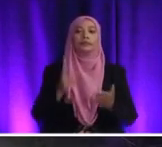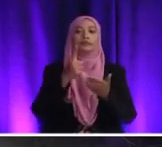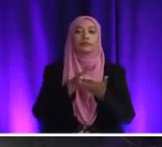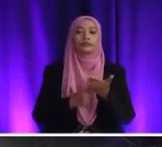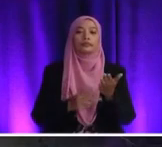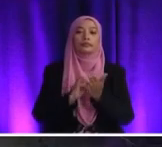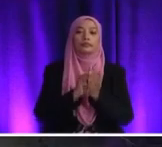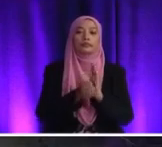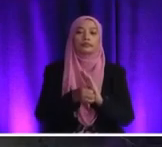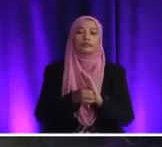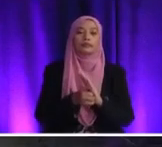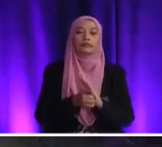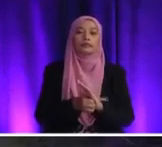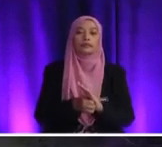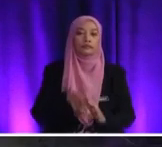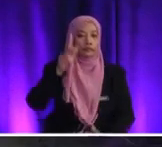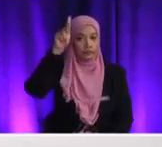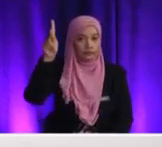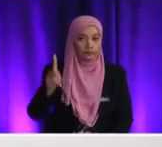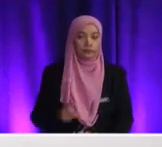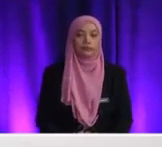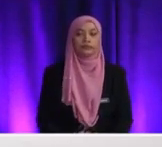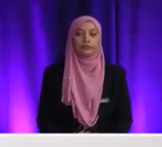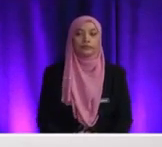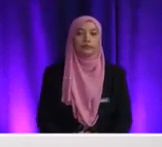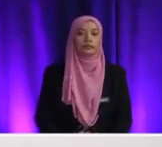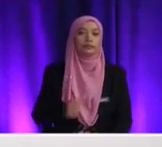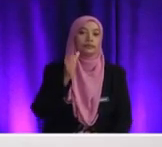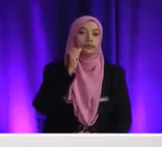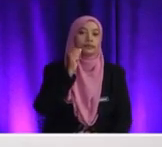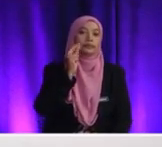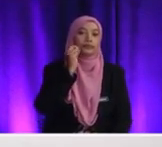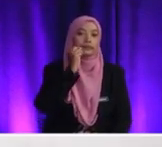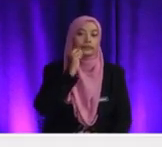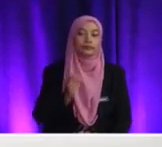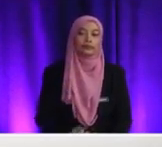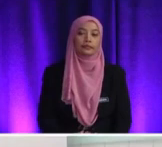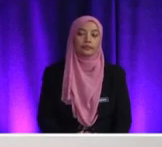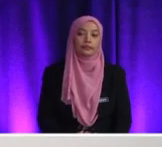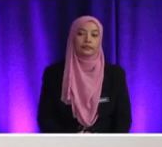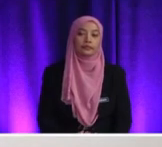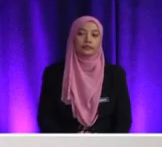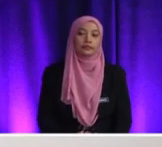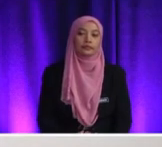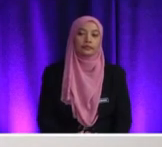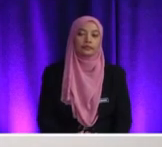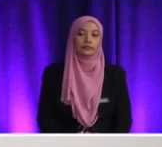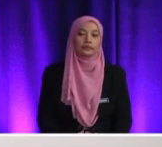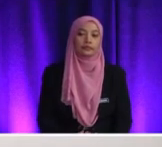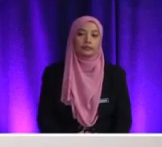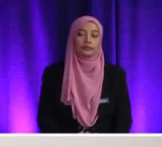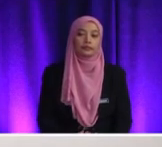masukkin palang kawan-kawan Hah Anda silakan Anda Tentukan Hai seenak cekgu lega